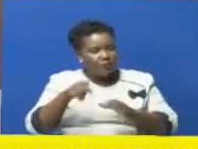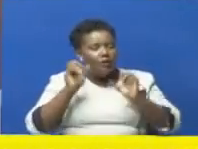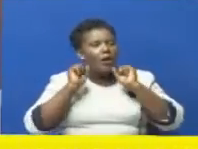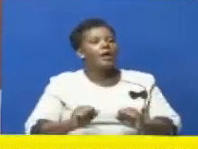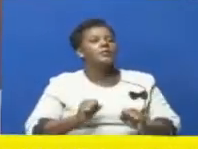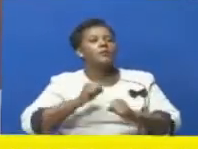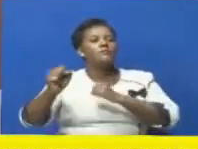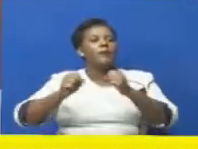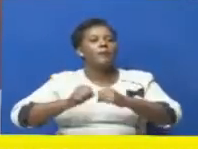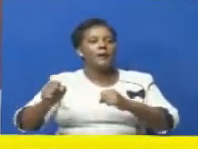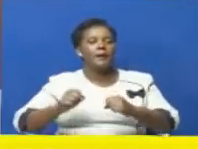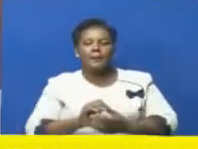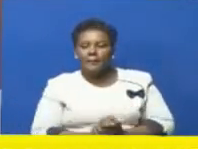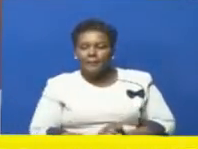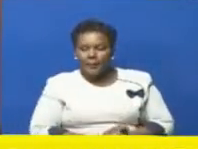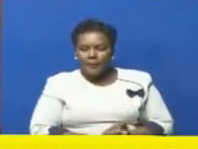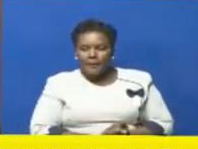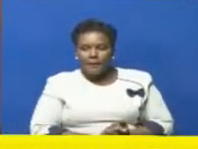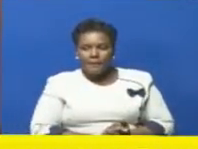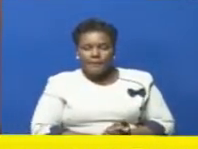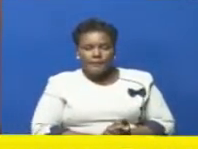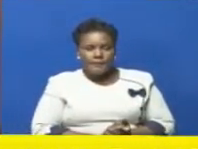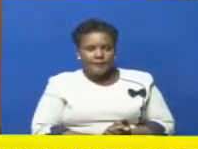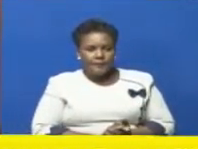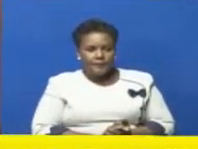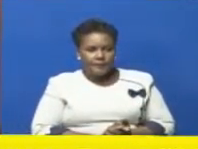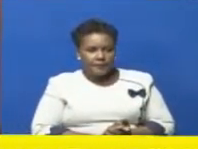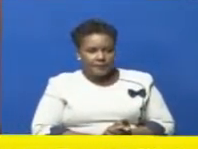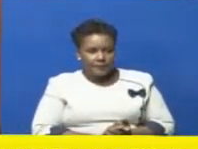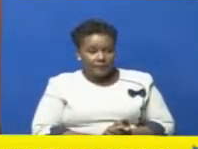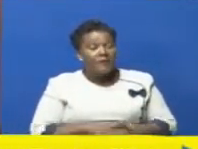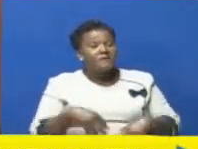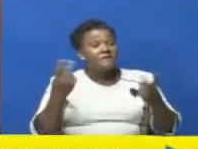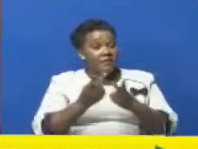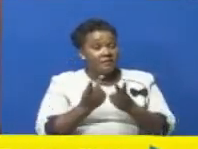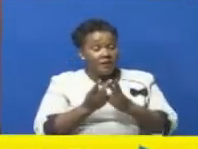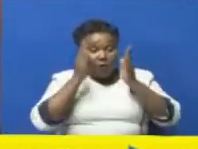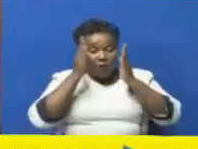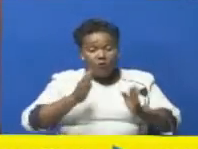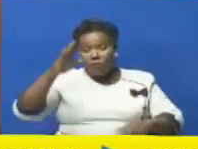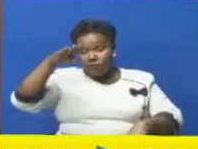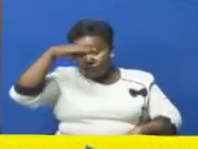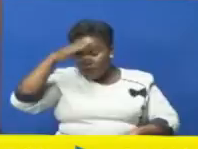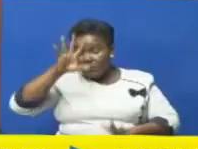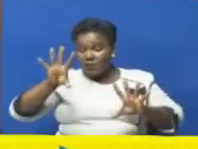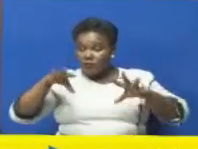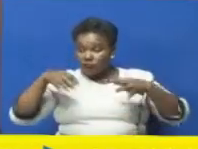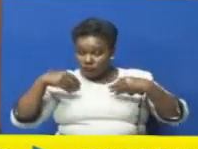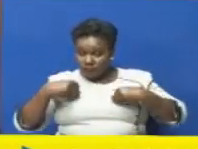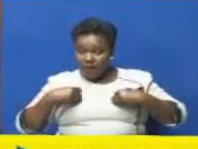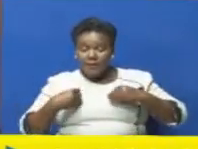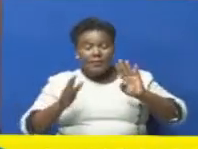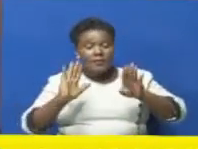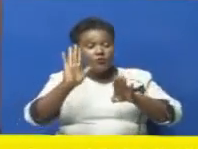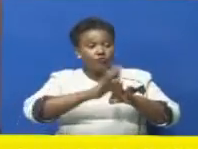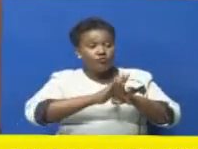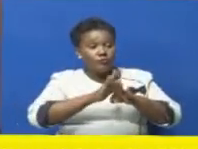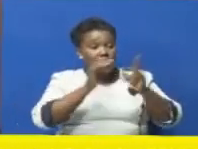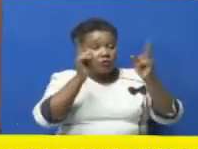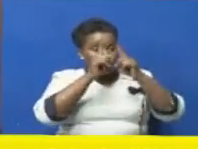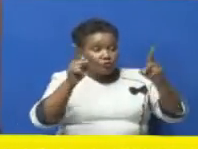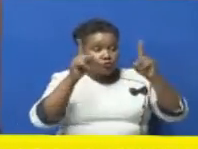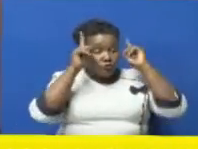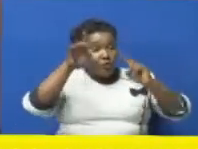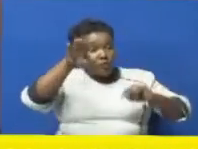na mafanikio hayo, pia wakuu hao wa polisi wamekubaliana kukitumia chuo cha mafunzo ya wanamaji kilichopo jijini Mwanza kuwa chuo cha